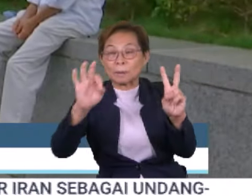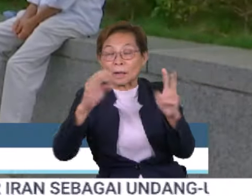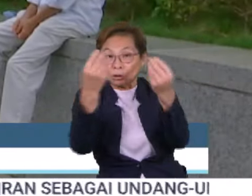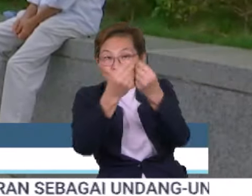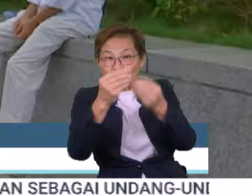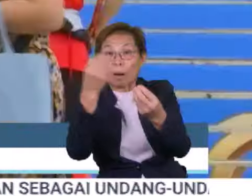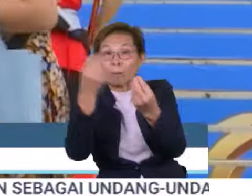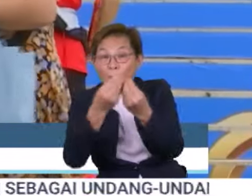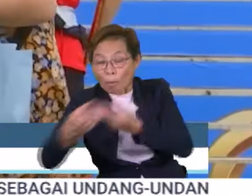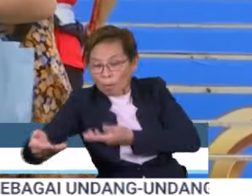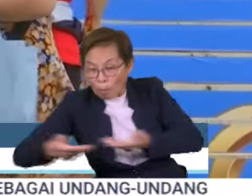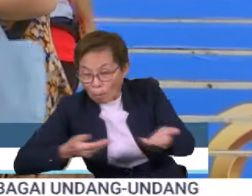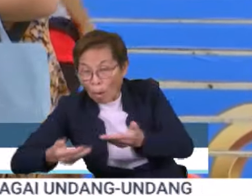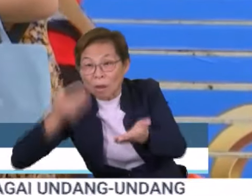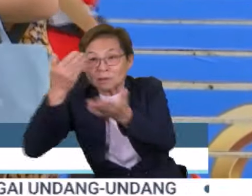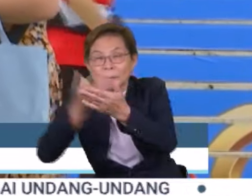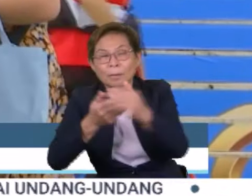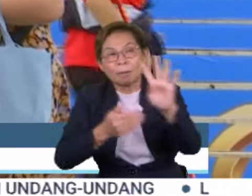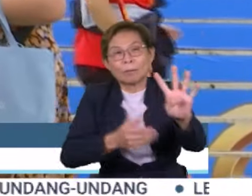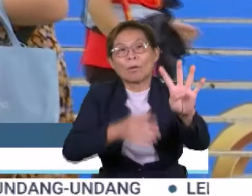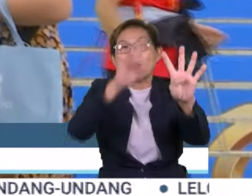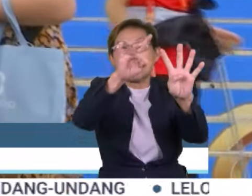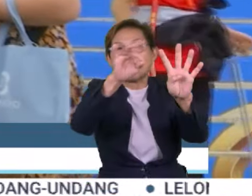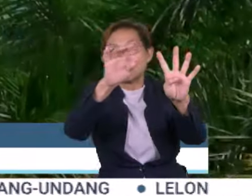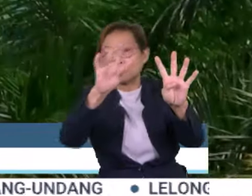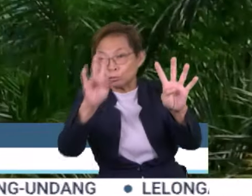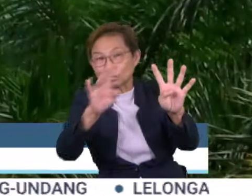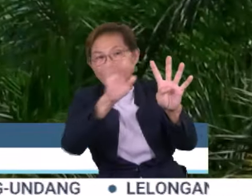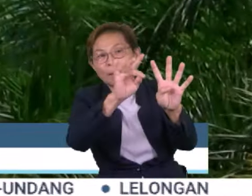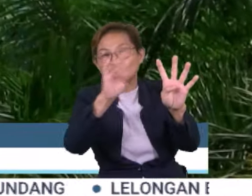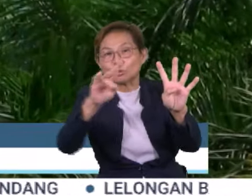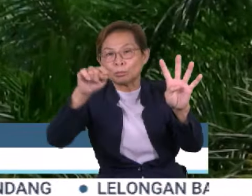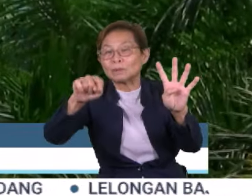jumlah perdagangan sehingga